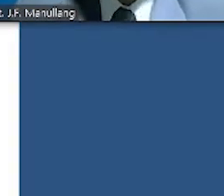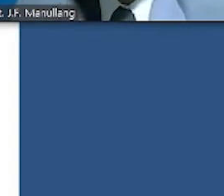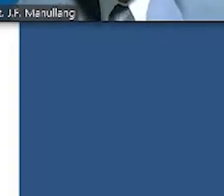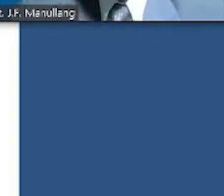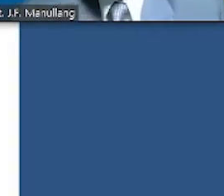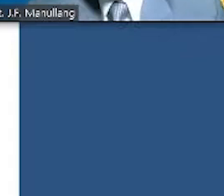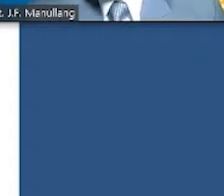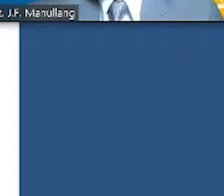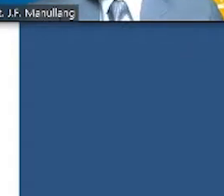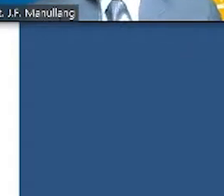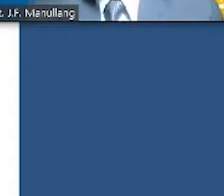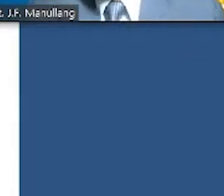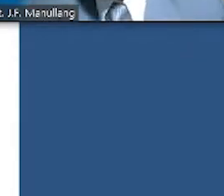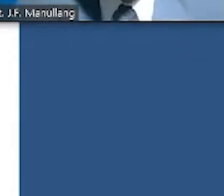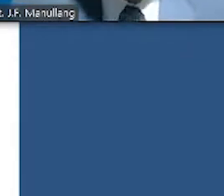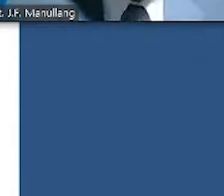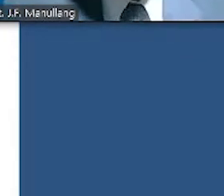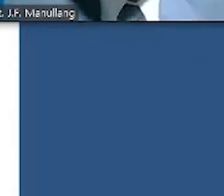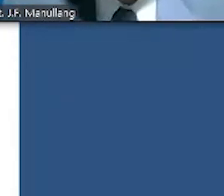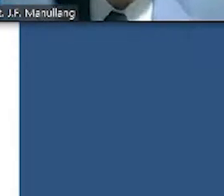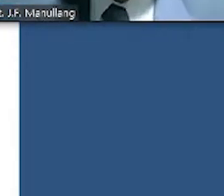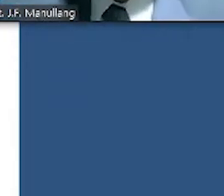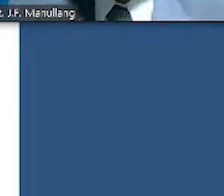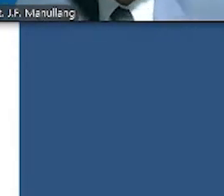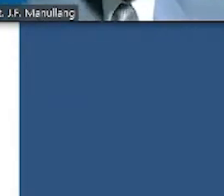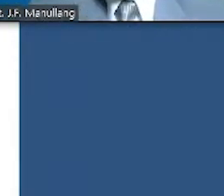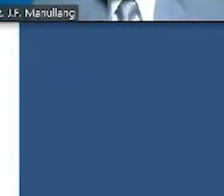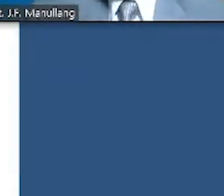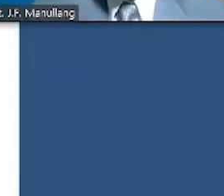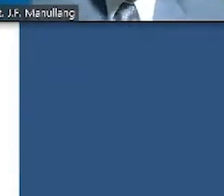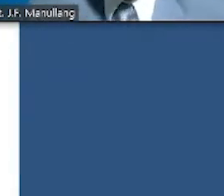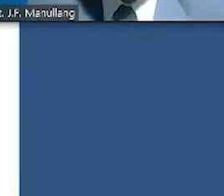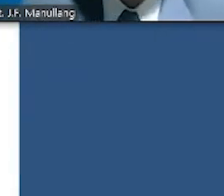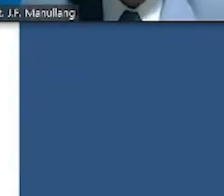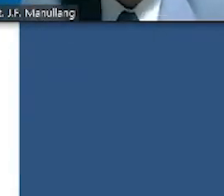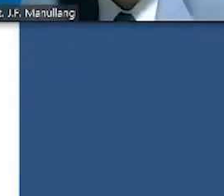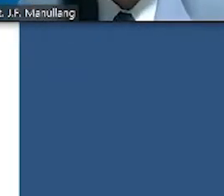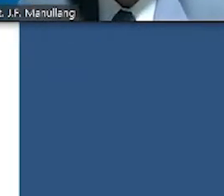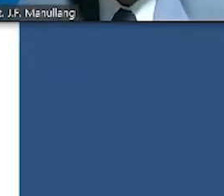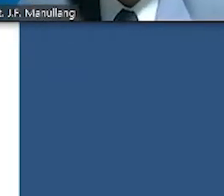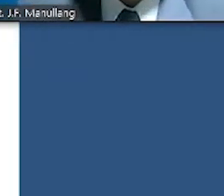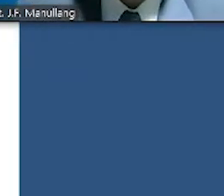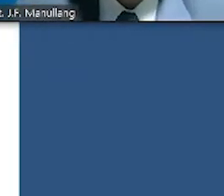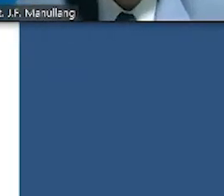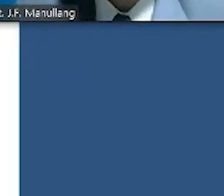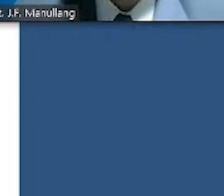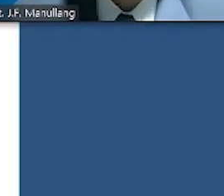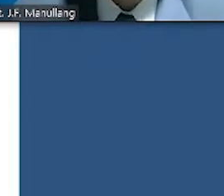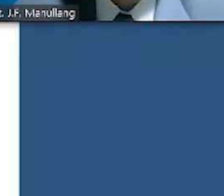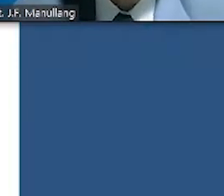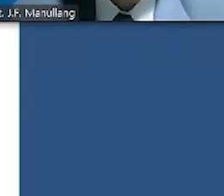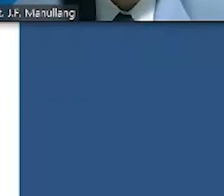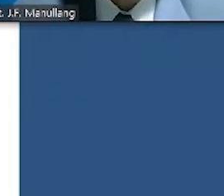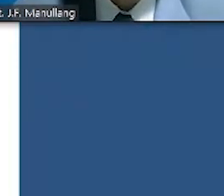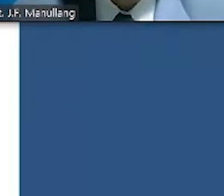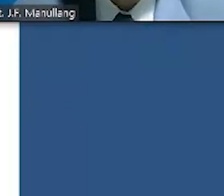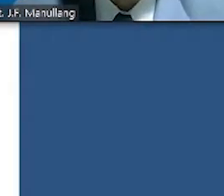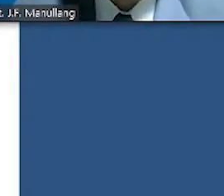oknum Iam Maha dalam segala hal Oleh karena itu